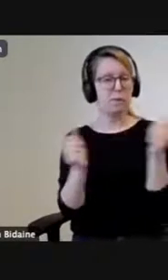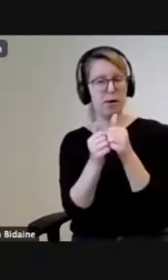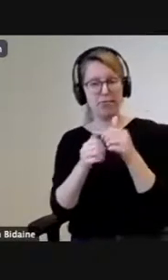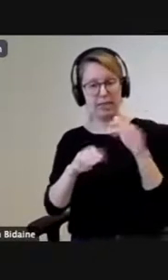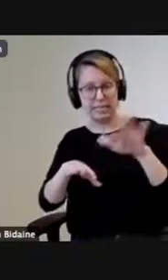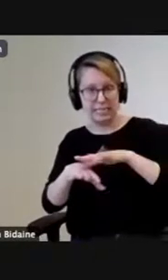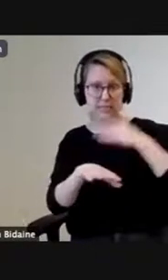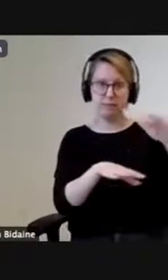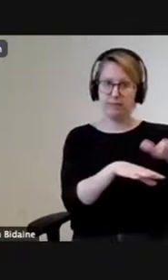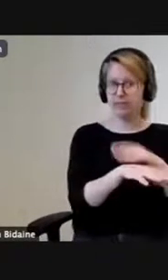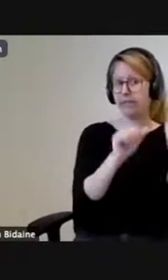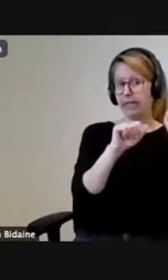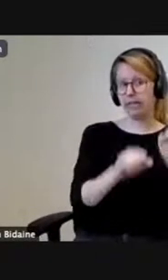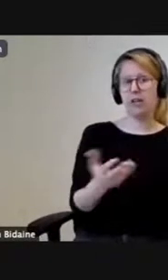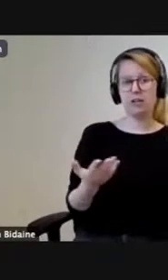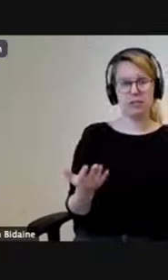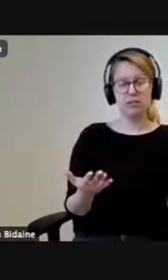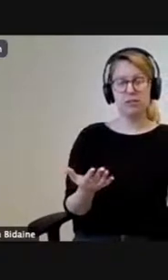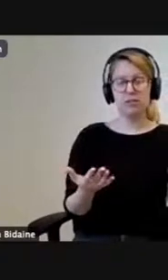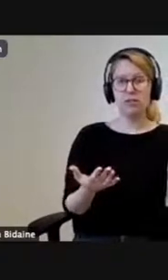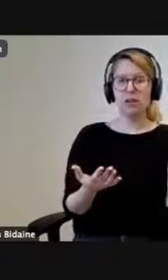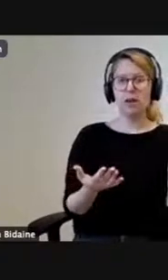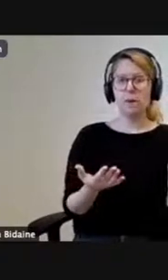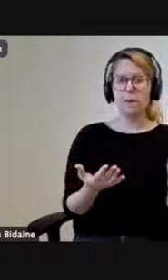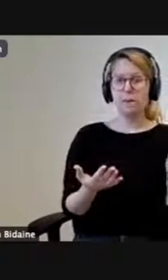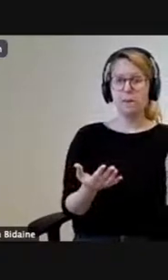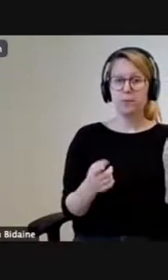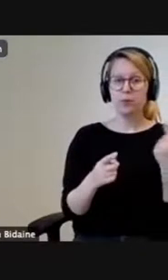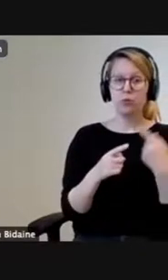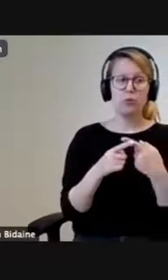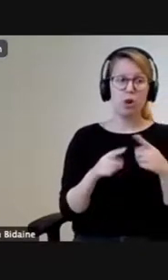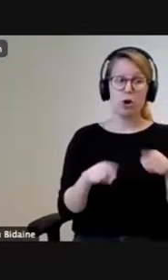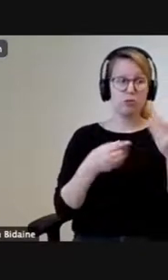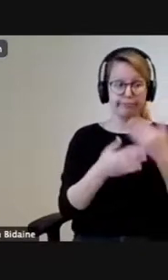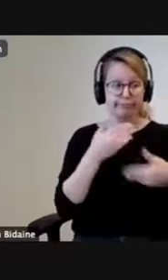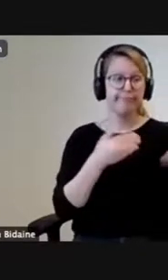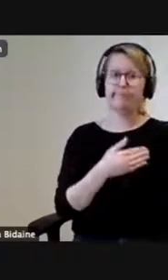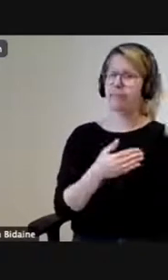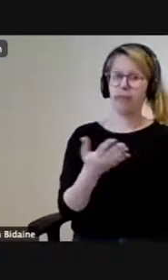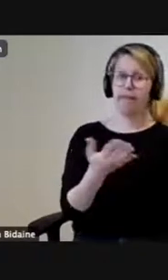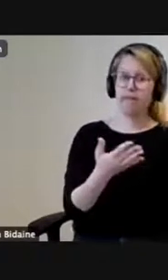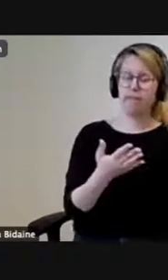même de la législation européenne qui existe en matière d'accessibilité.